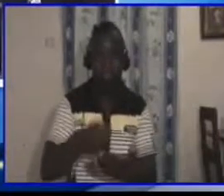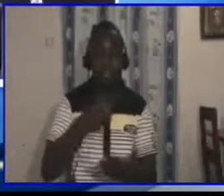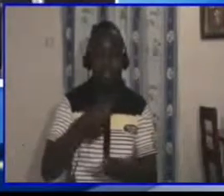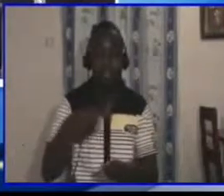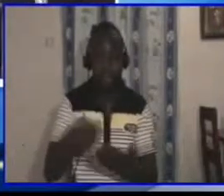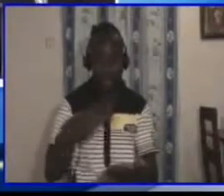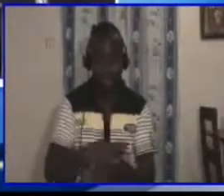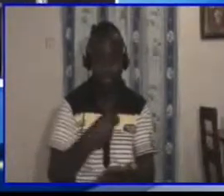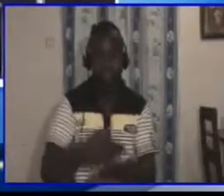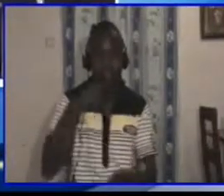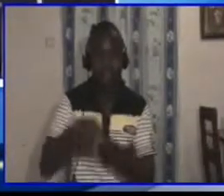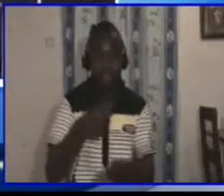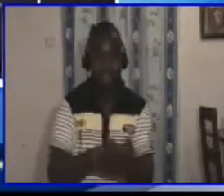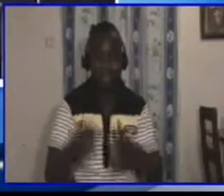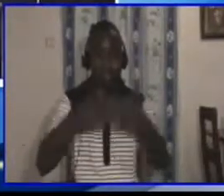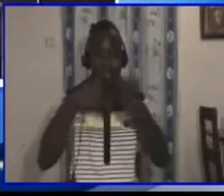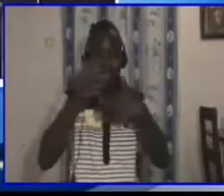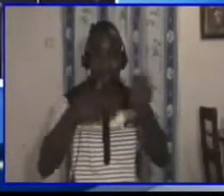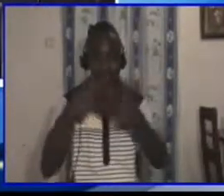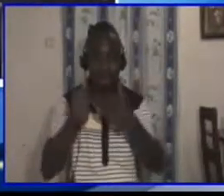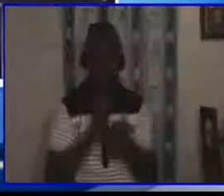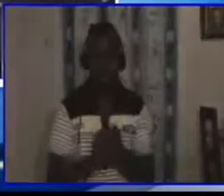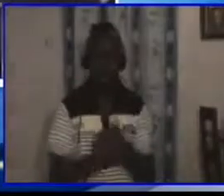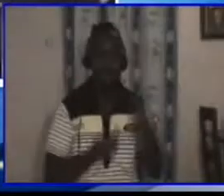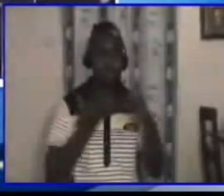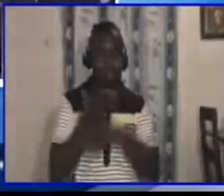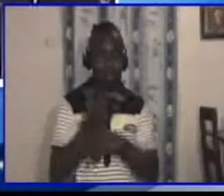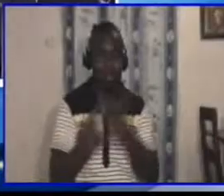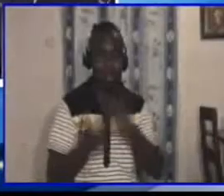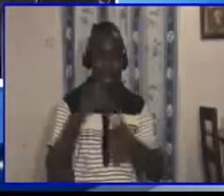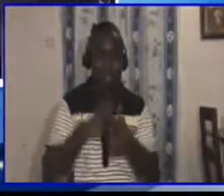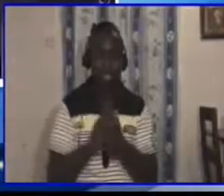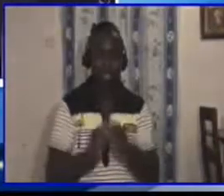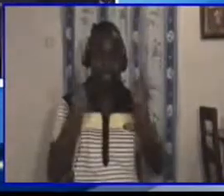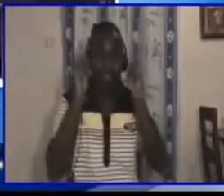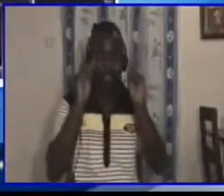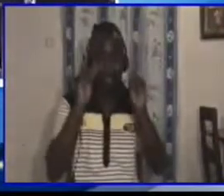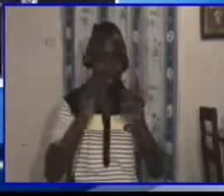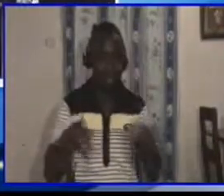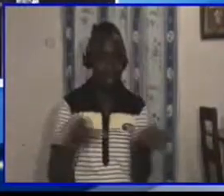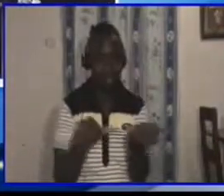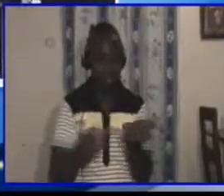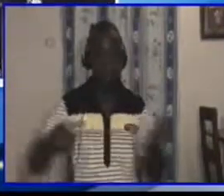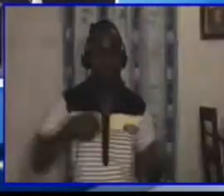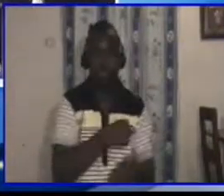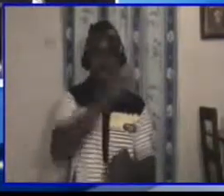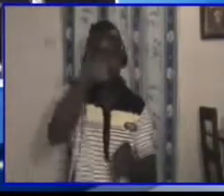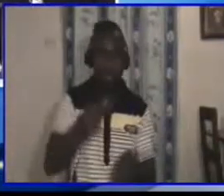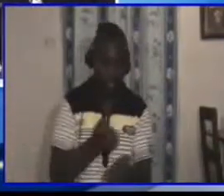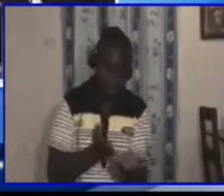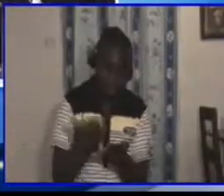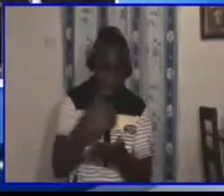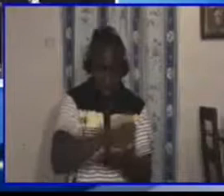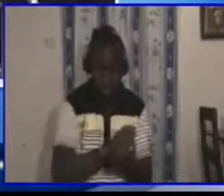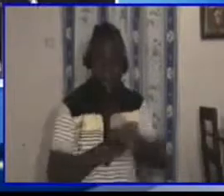nessun altro fondamento può essere posto e pesini